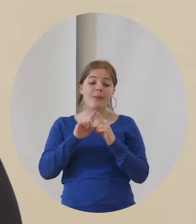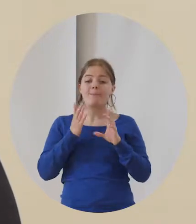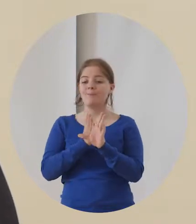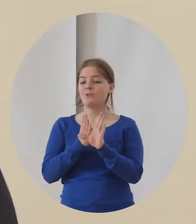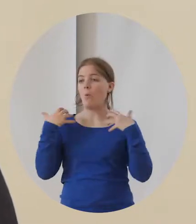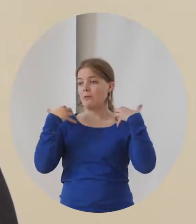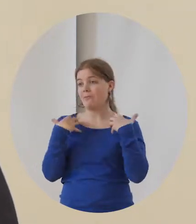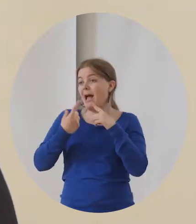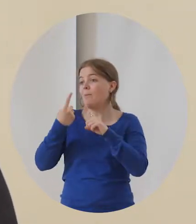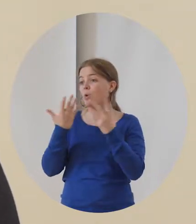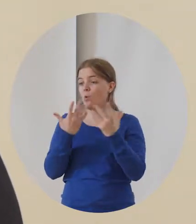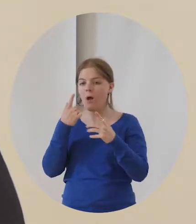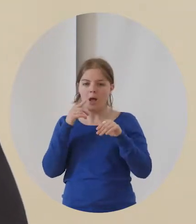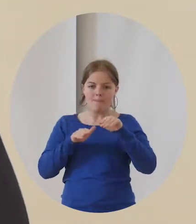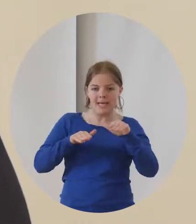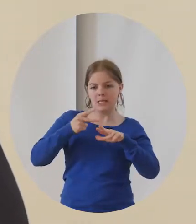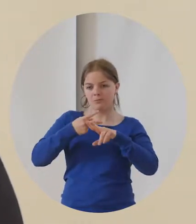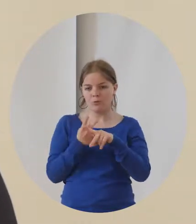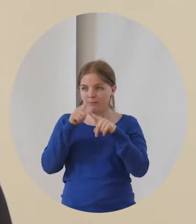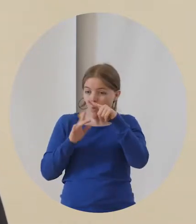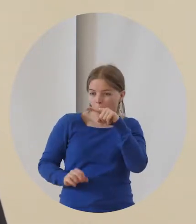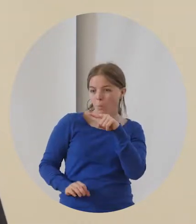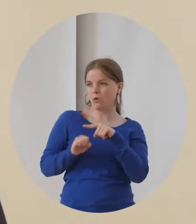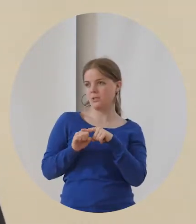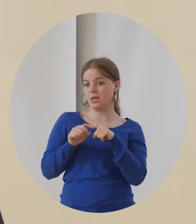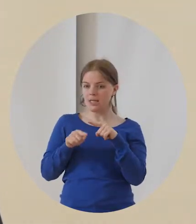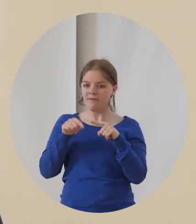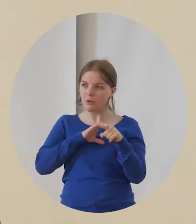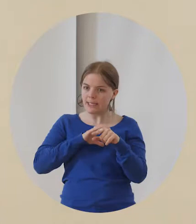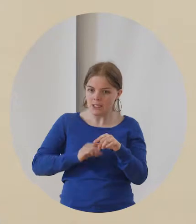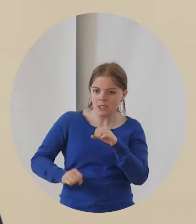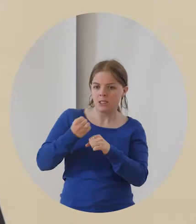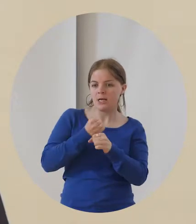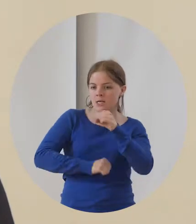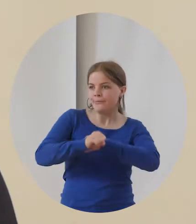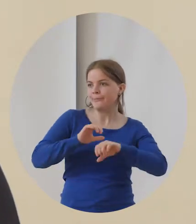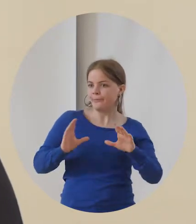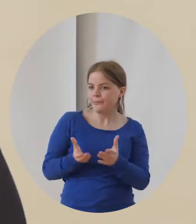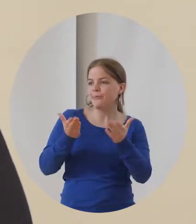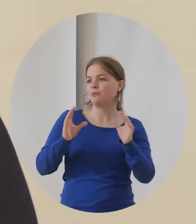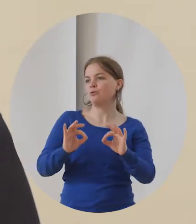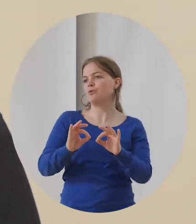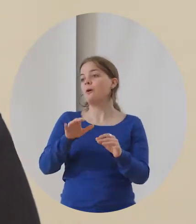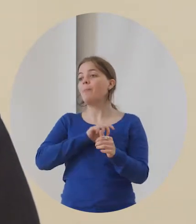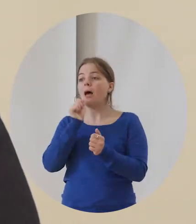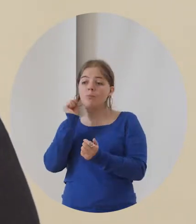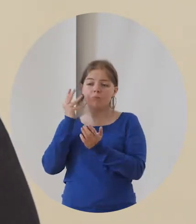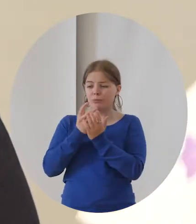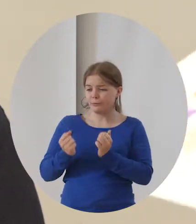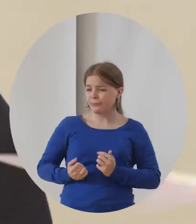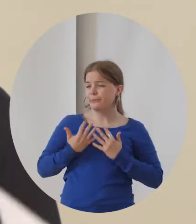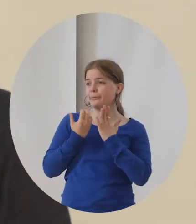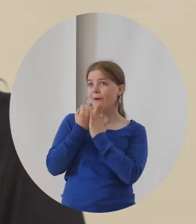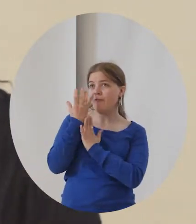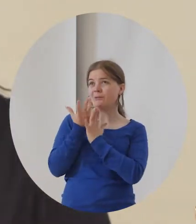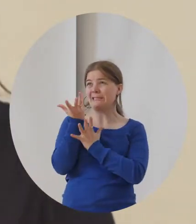les mécanismes et les moyens de compensation à cette atteinte vestibulaire, vraiment en renforçant l'intégration polysensorielle et en